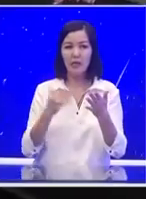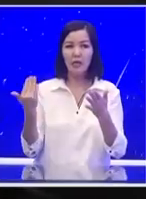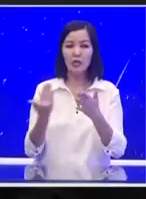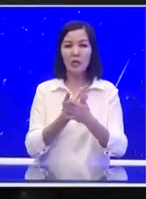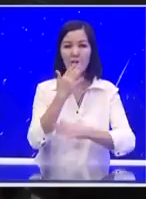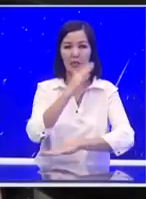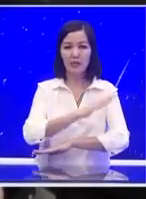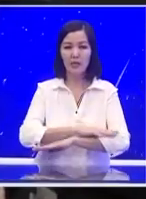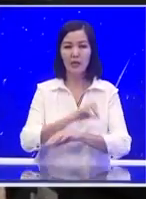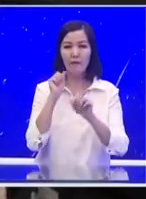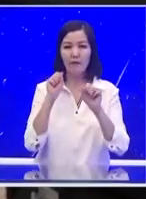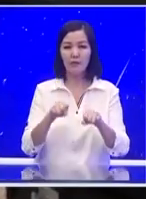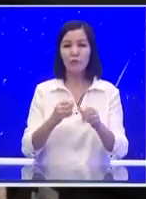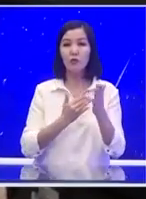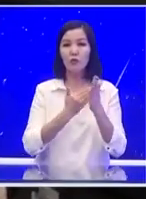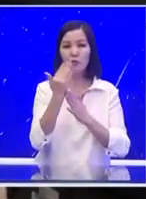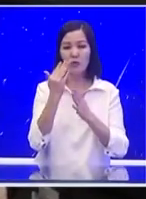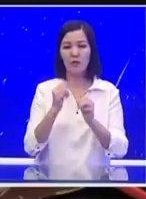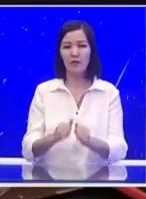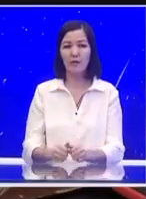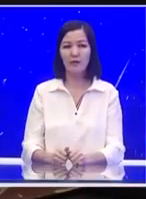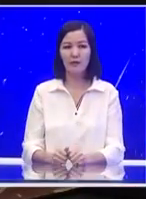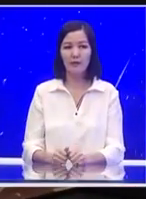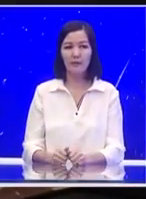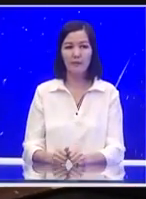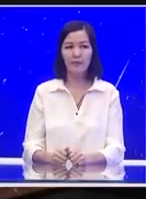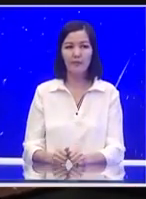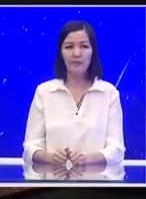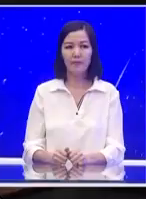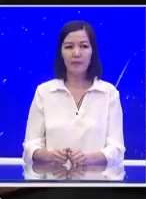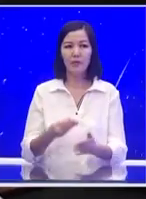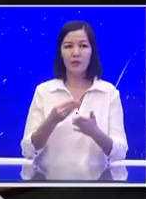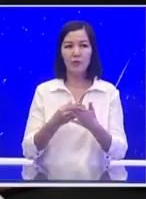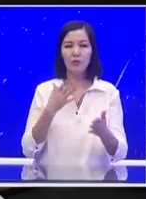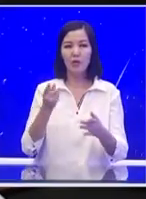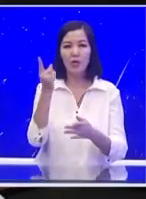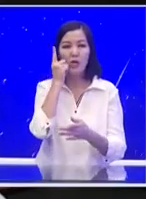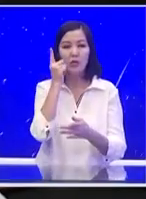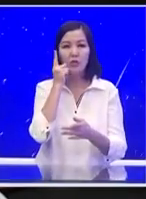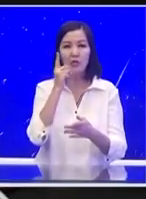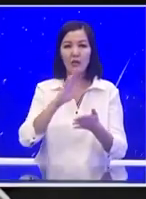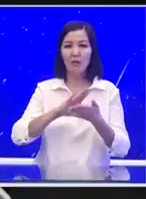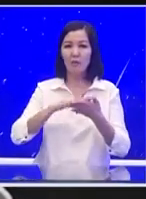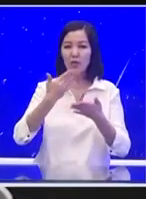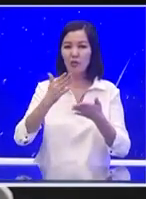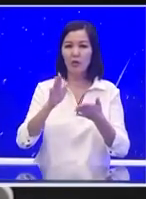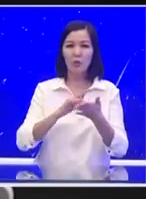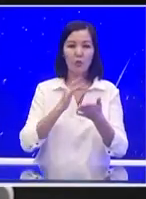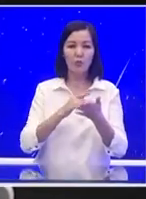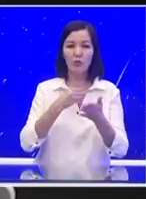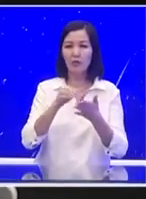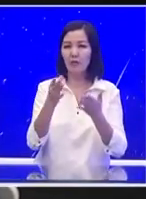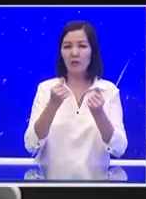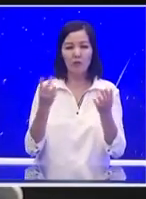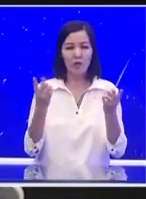үшін мүмкіндігі жоғары. Құны қымбат гаджет, телефон сатып алудың да қажеті жоқ. Министр қолжетімді